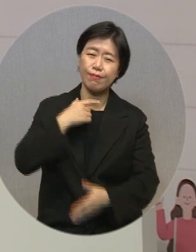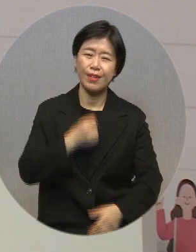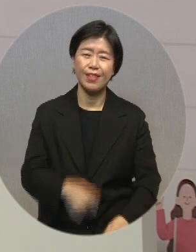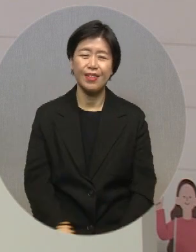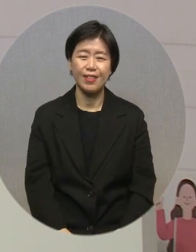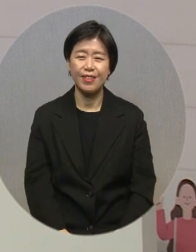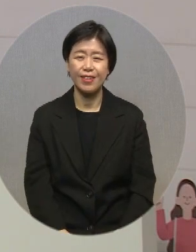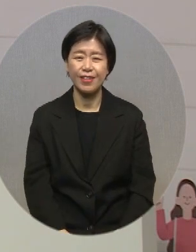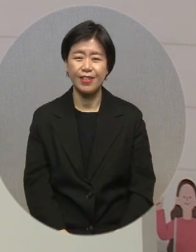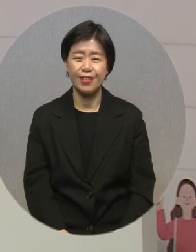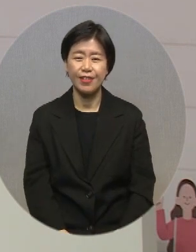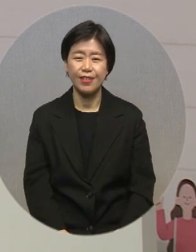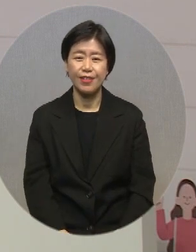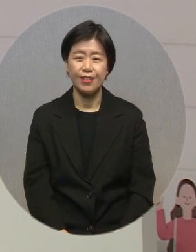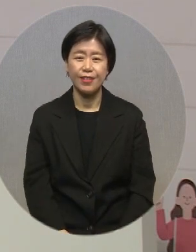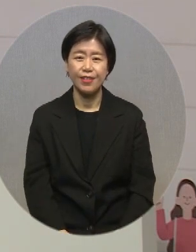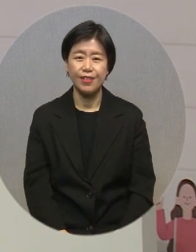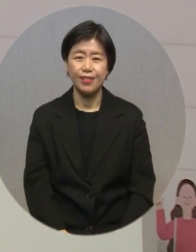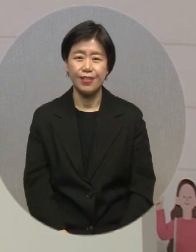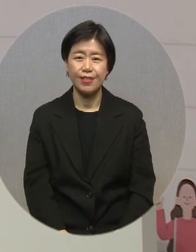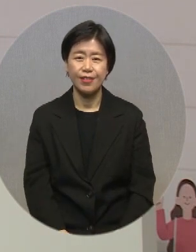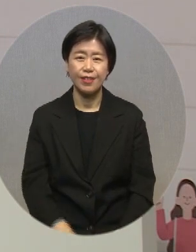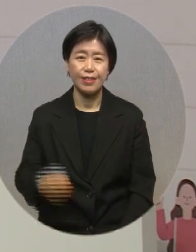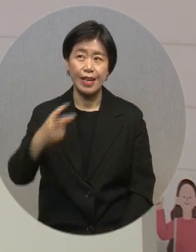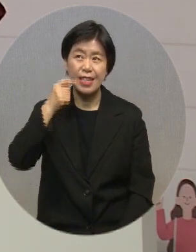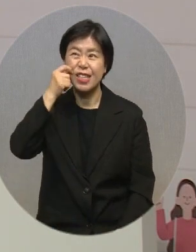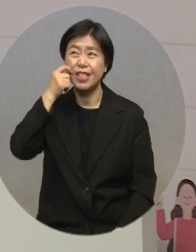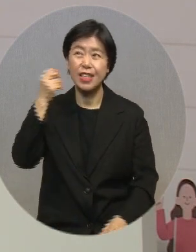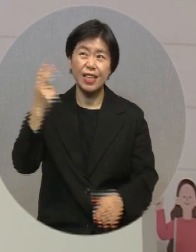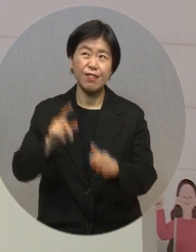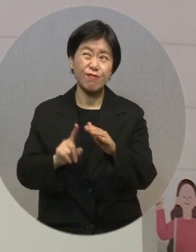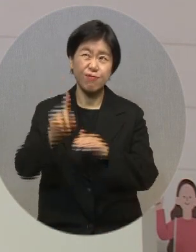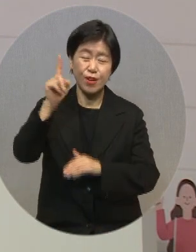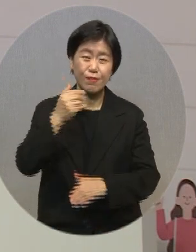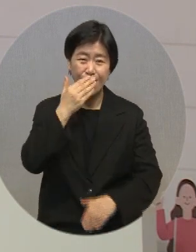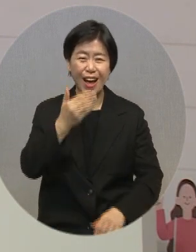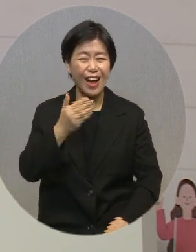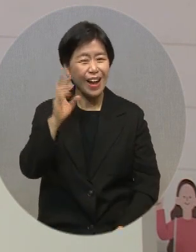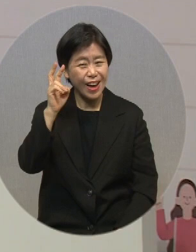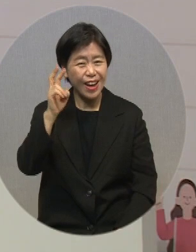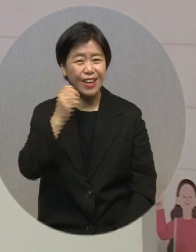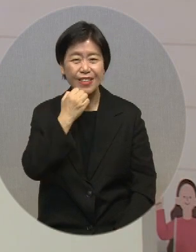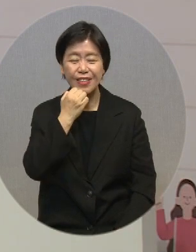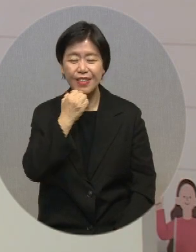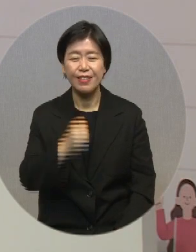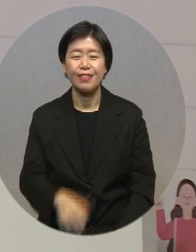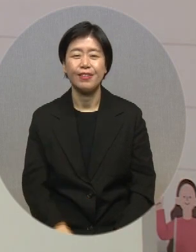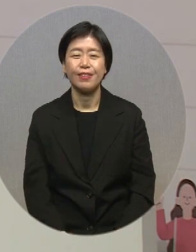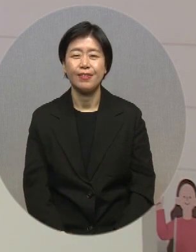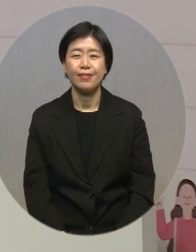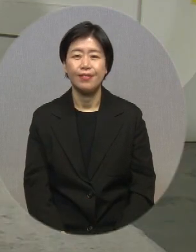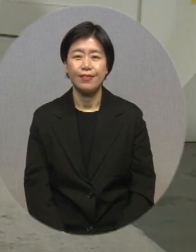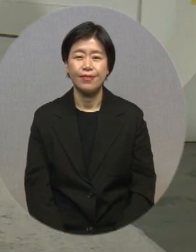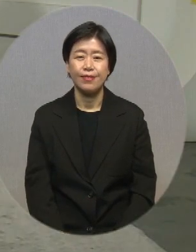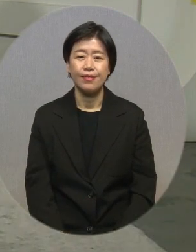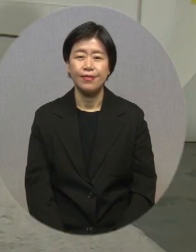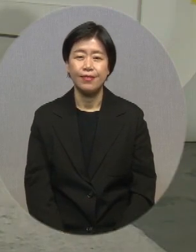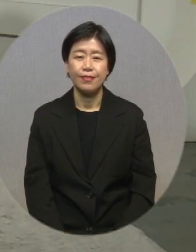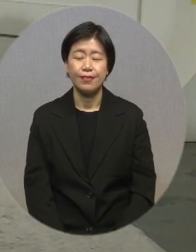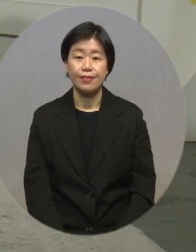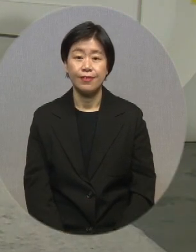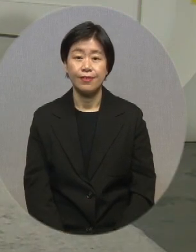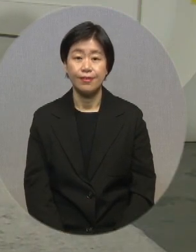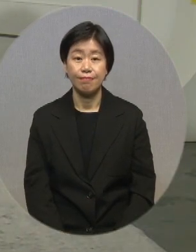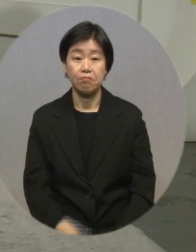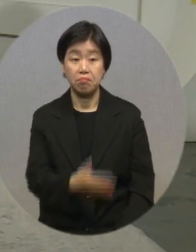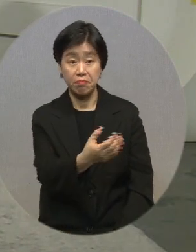한번 거기에 힘입어서 한번 인기 점핑을 한번 해보겠습니다. 예예예. 예, 예. 네. 아, 네. 아유 뭐